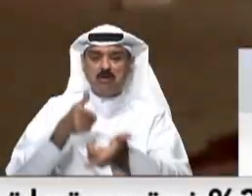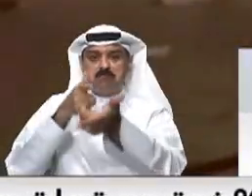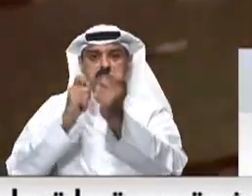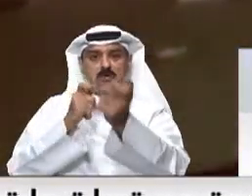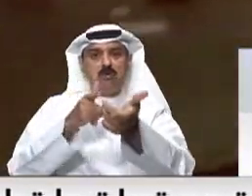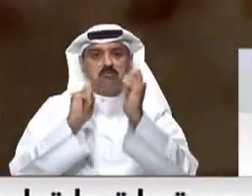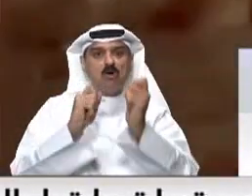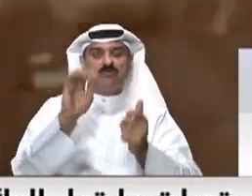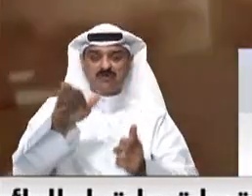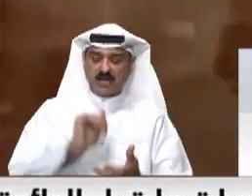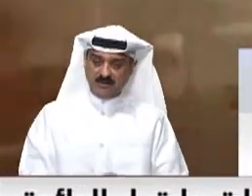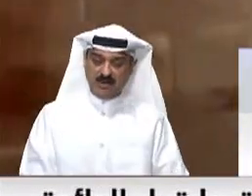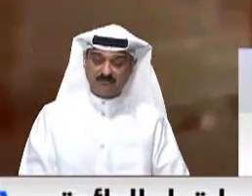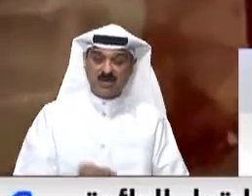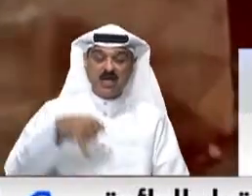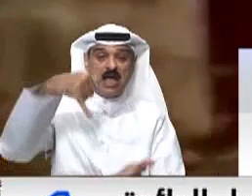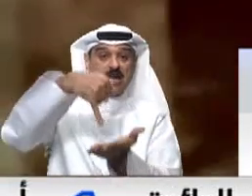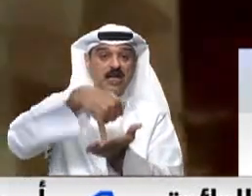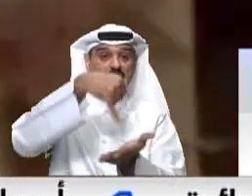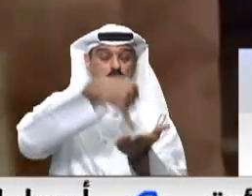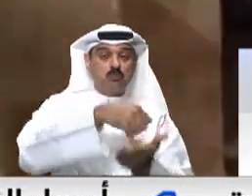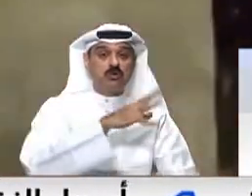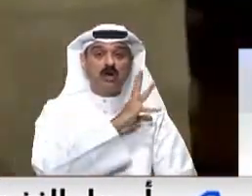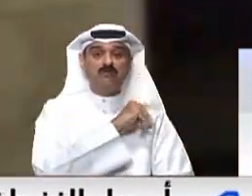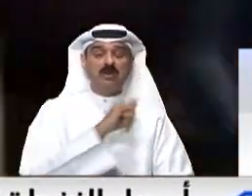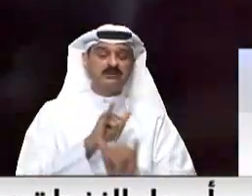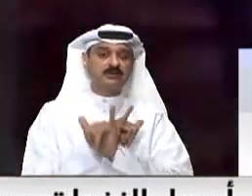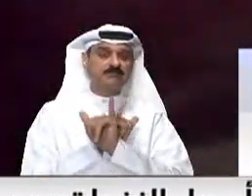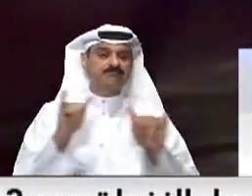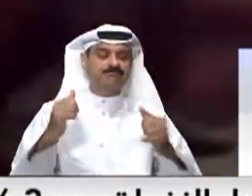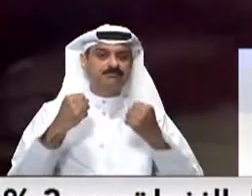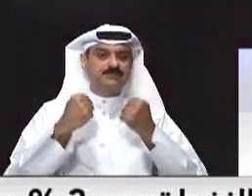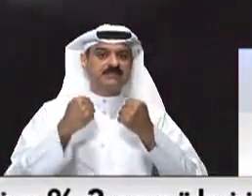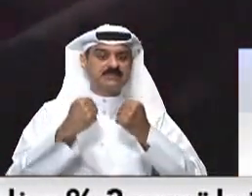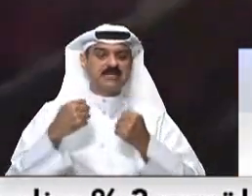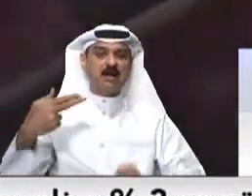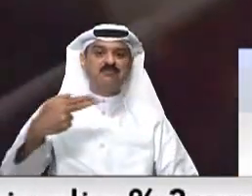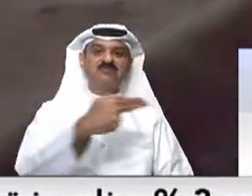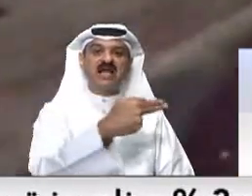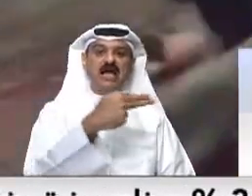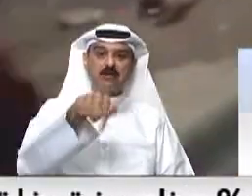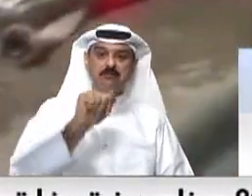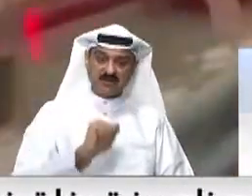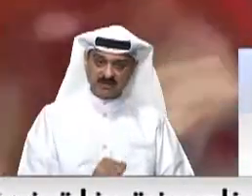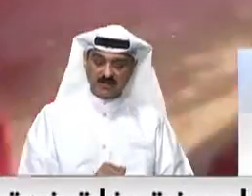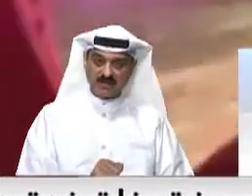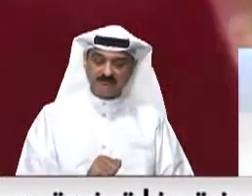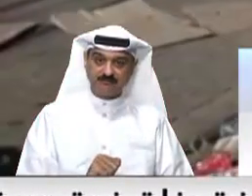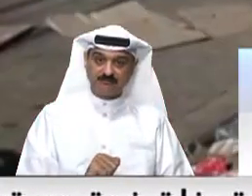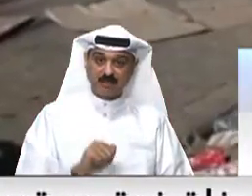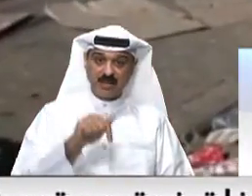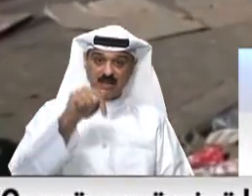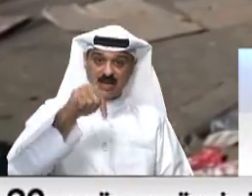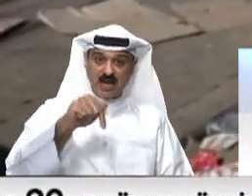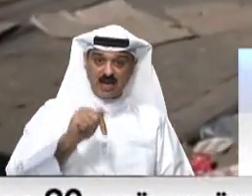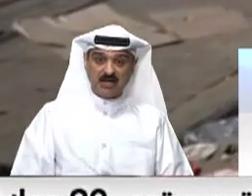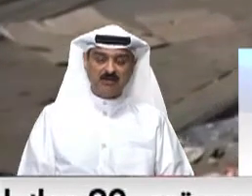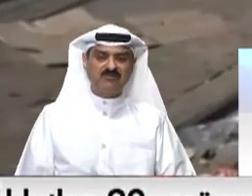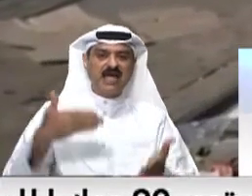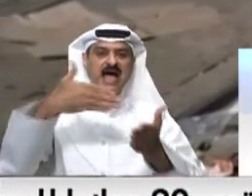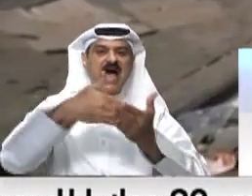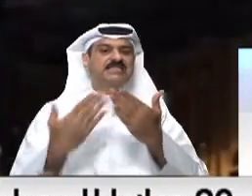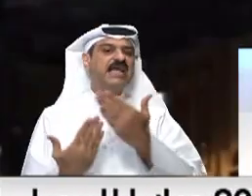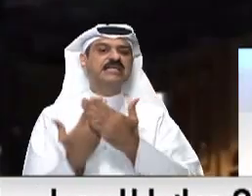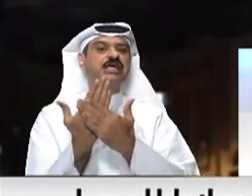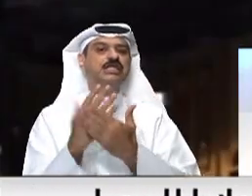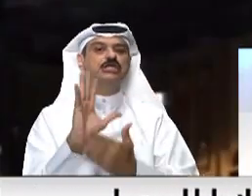القرى والبلدات الفلسطينية في الضفة الغربية. من وآخر ما جرى